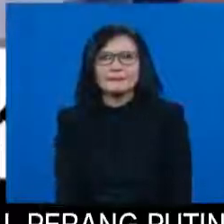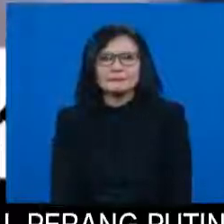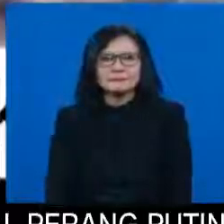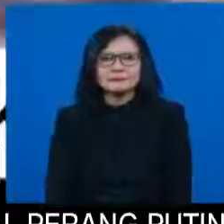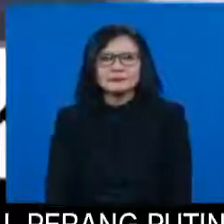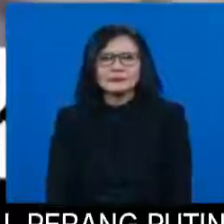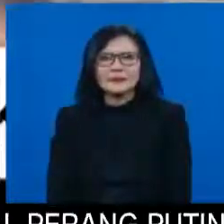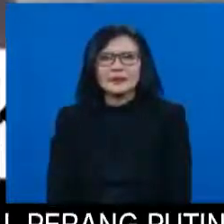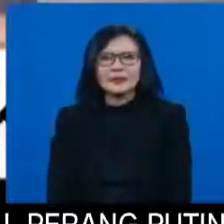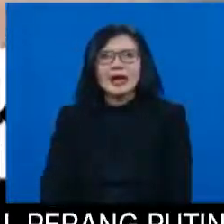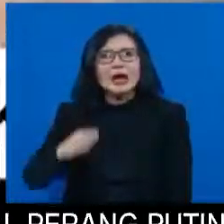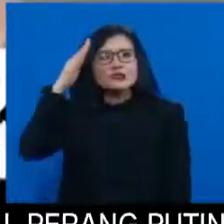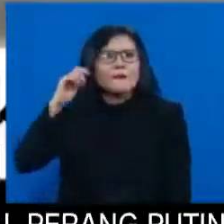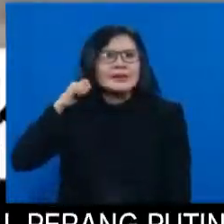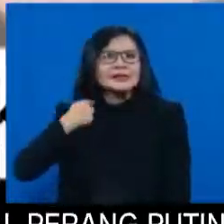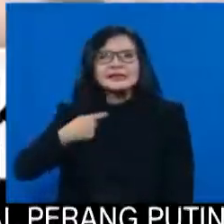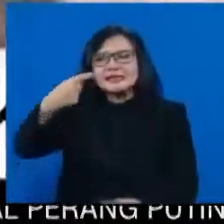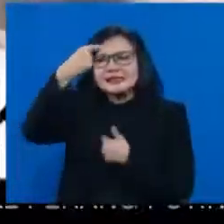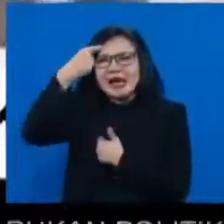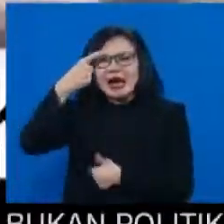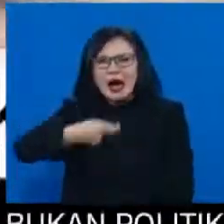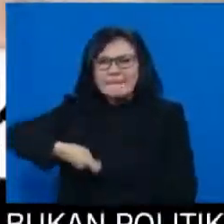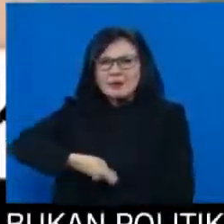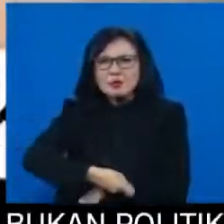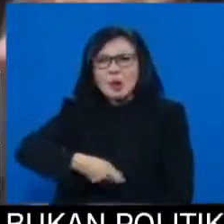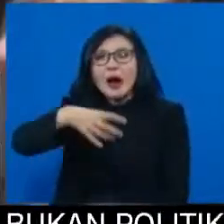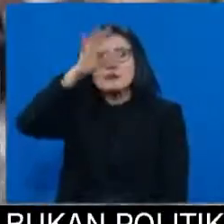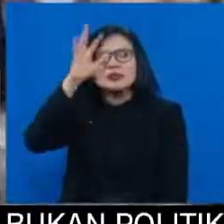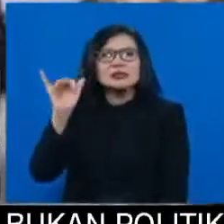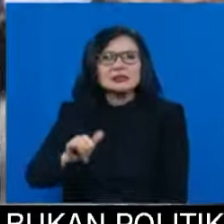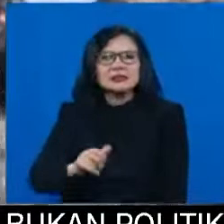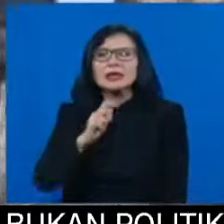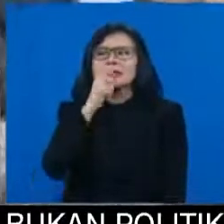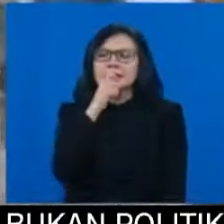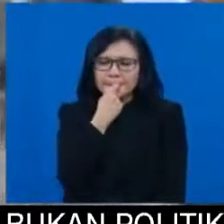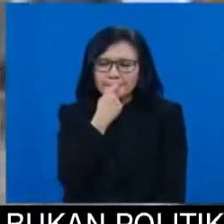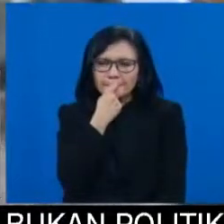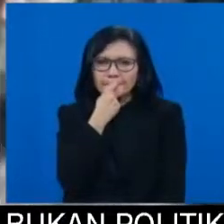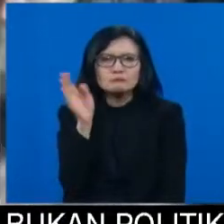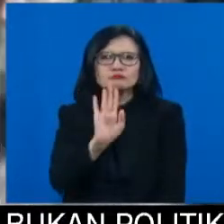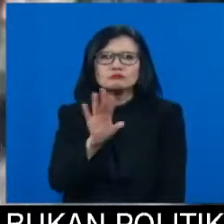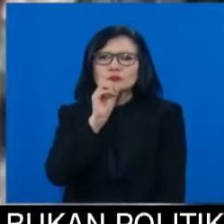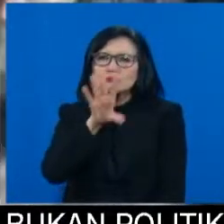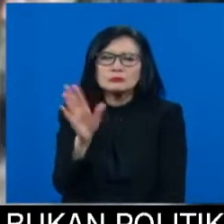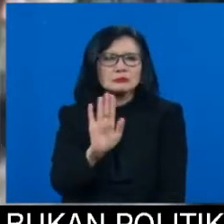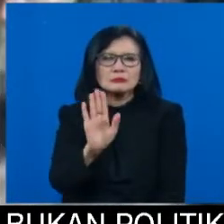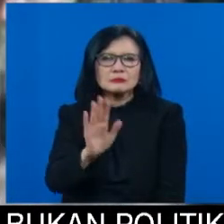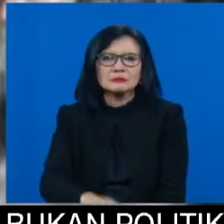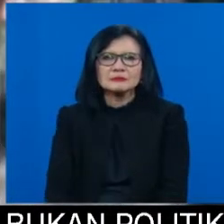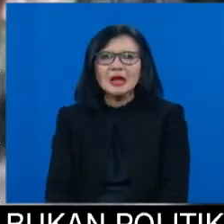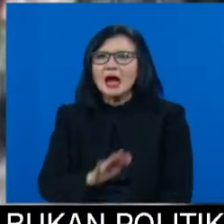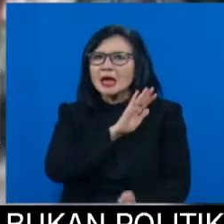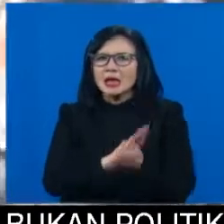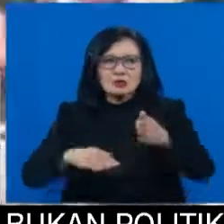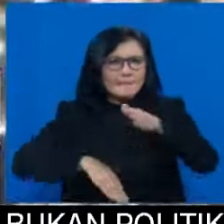pasangan suami istri tersangka pembunuhan berencana Brigadir Yosua ini tidak mengucap sepatah kata pun ke awak media dan langsung